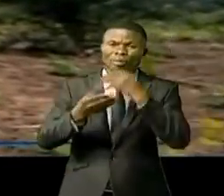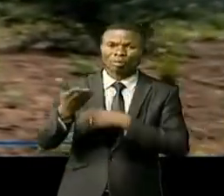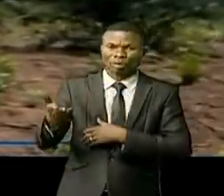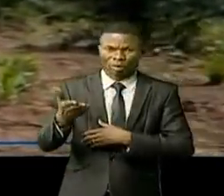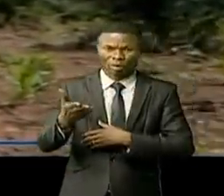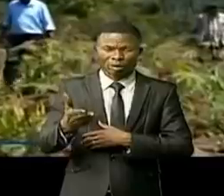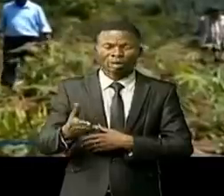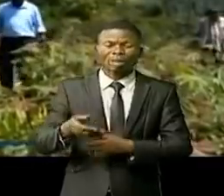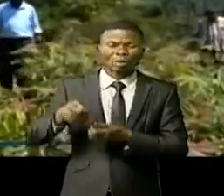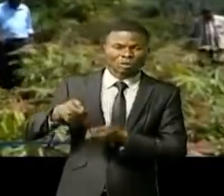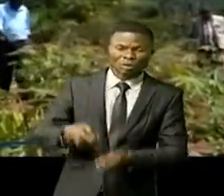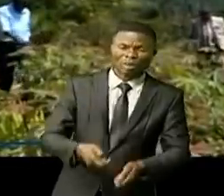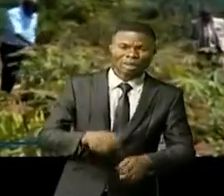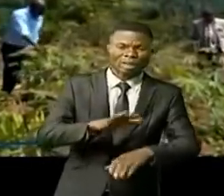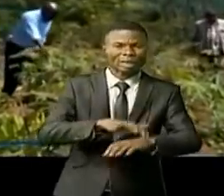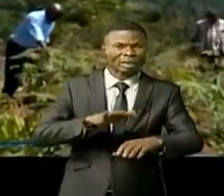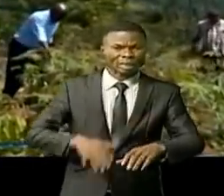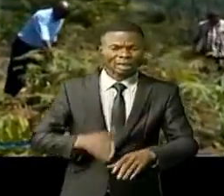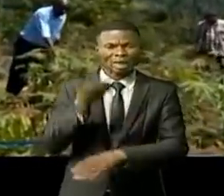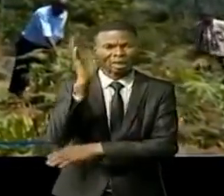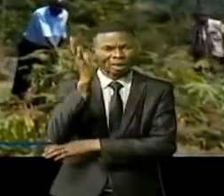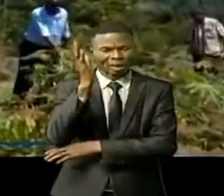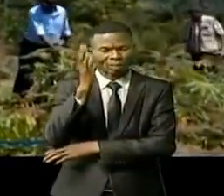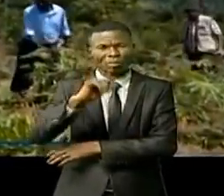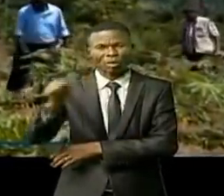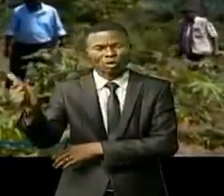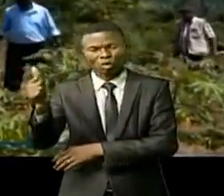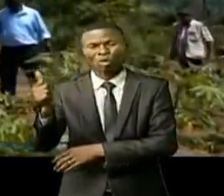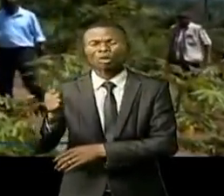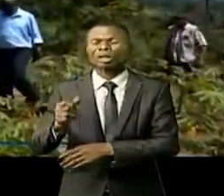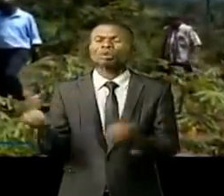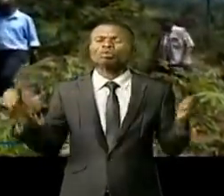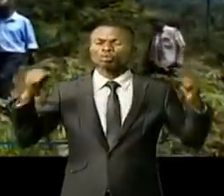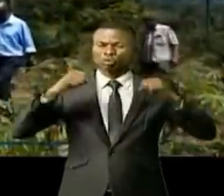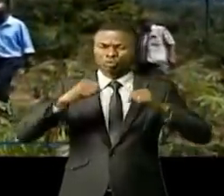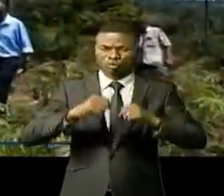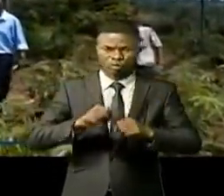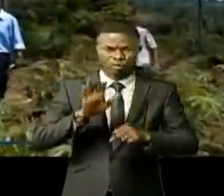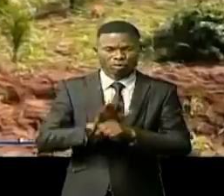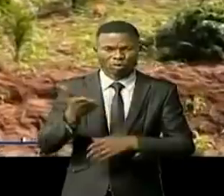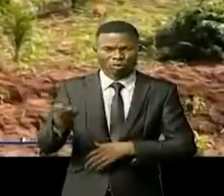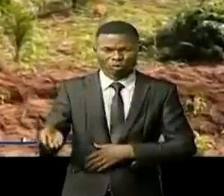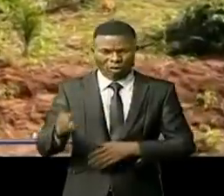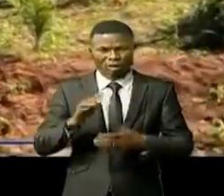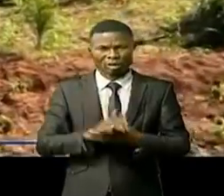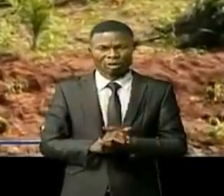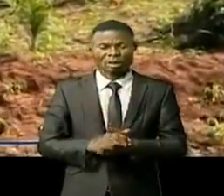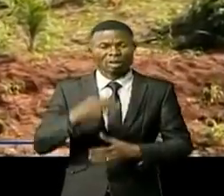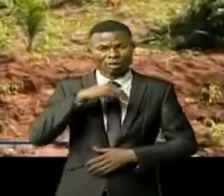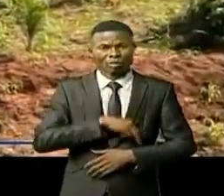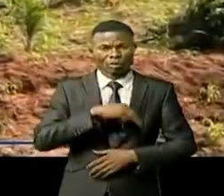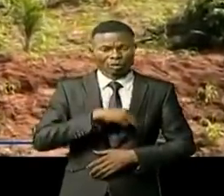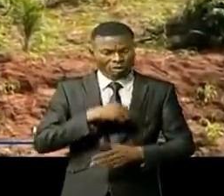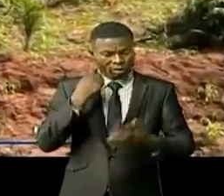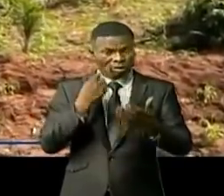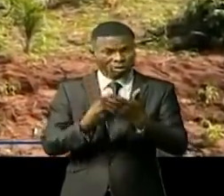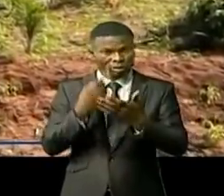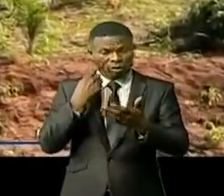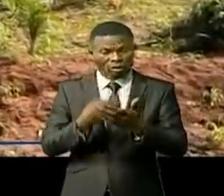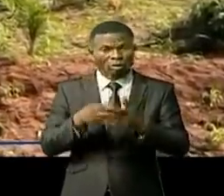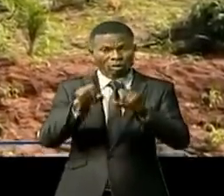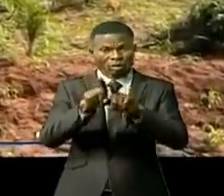mise en terre tardive des plantes dans certains palmeraies autour du village Insémé. La mission a constaté